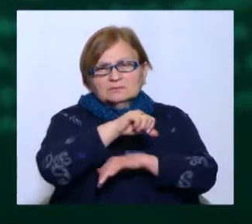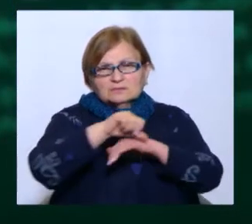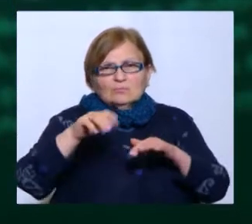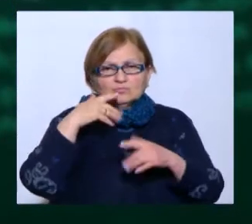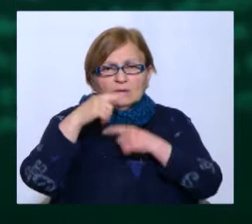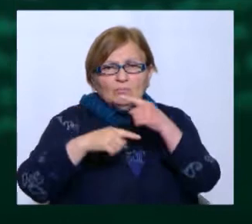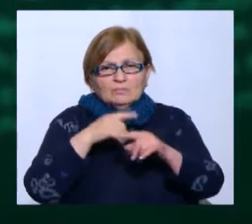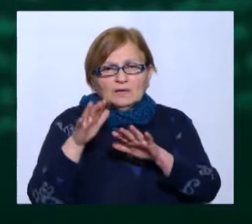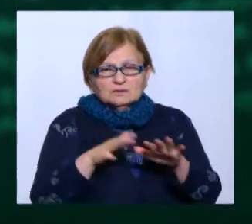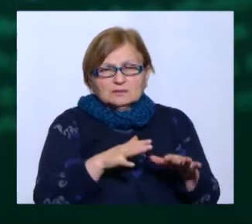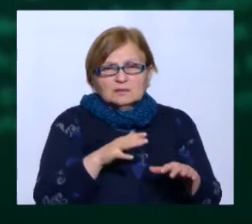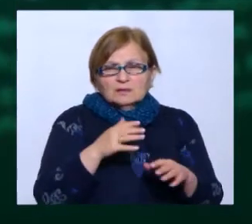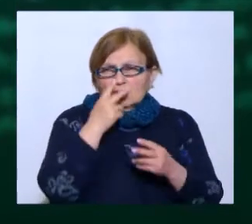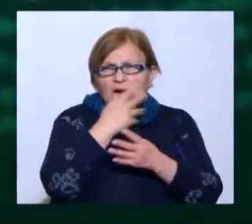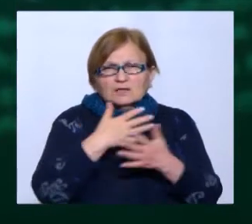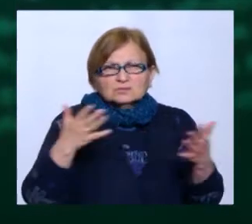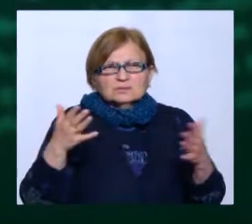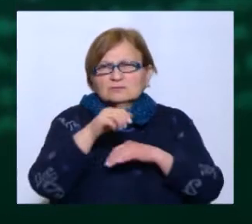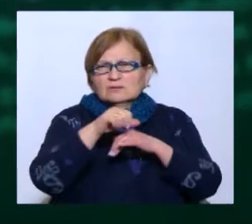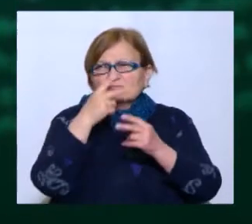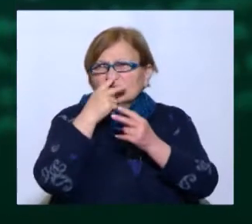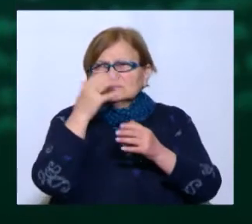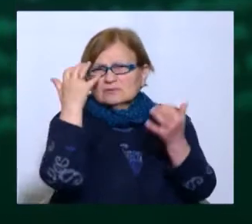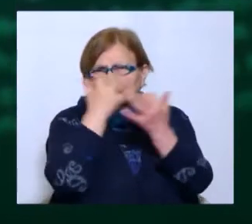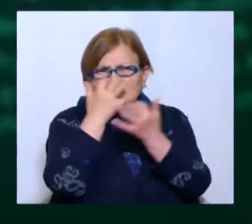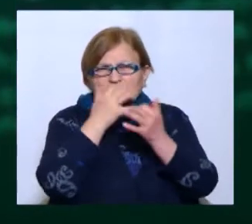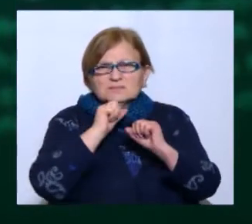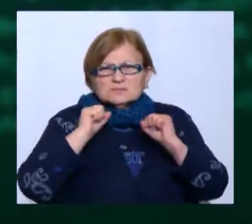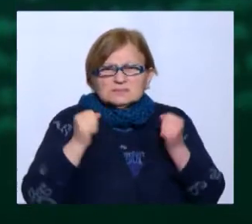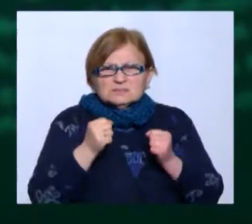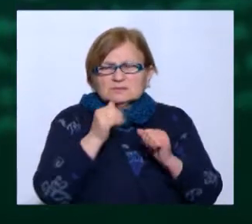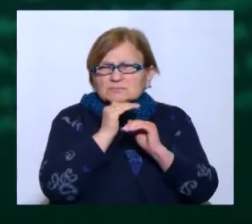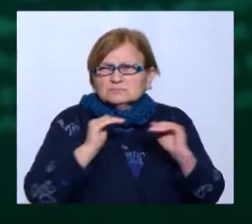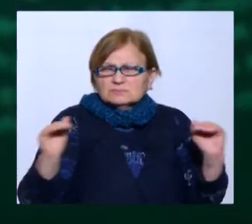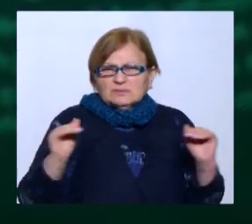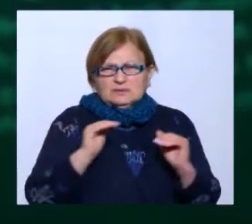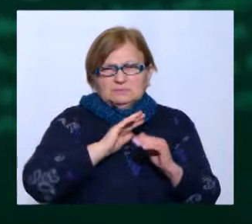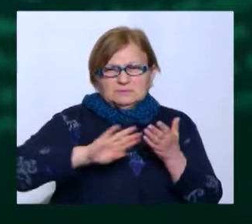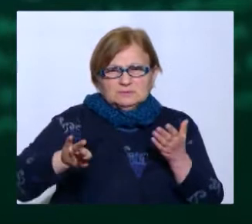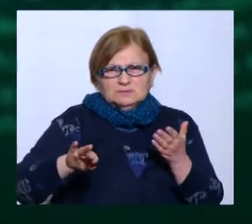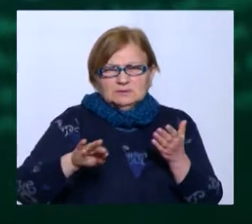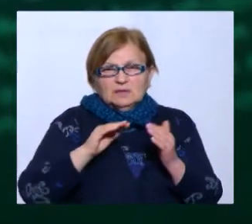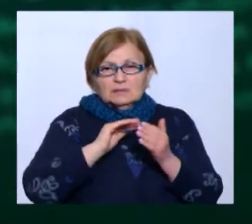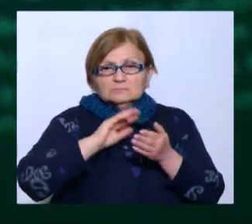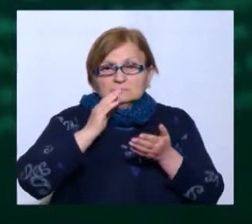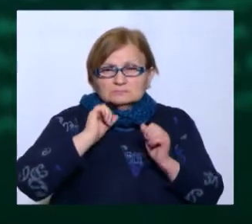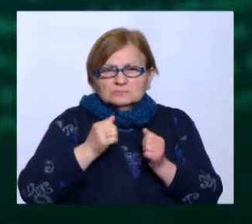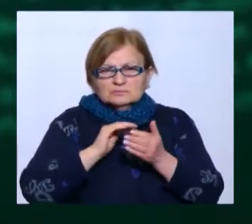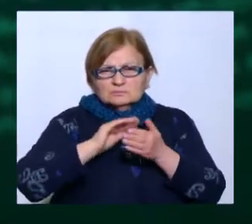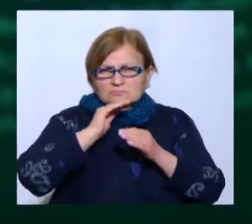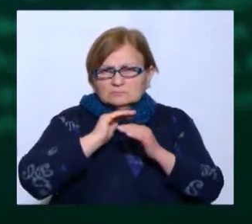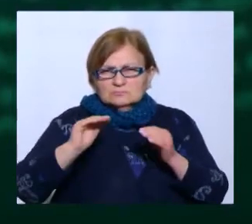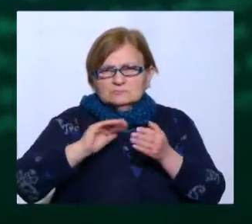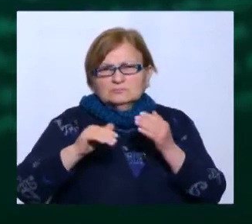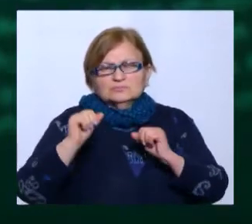მხარეში. არ ჩანდა შენაპირი ვერ ნახე ვერაფერი ცივდა მიუსაფარი მდუმარების გარეშე. მდუმარების გარეშე და